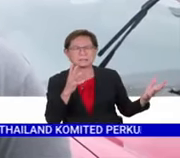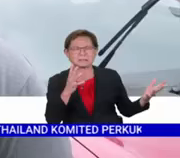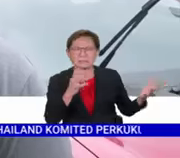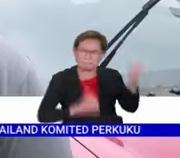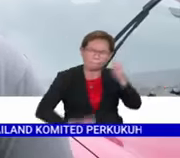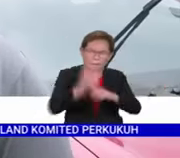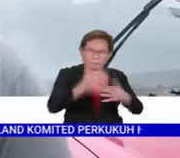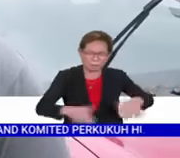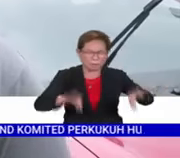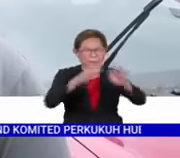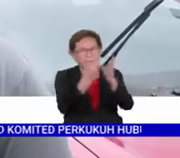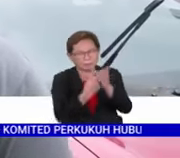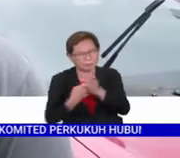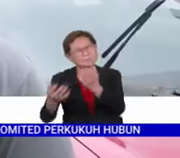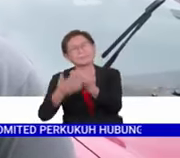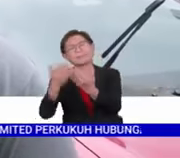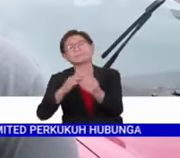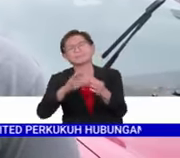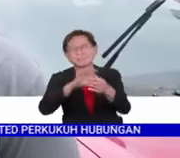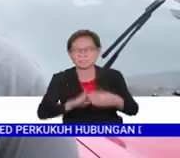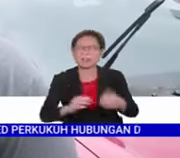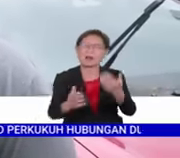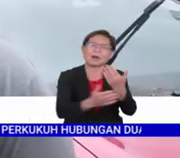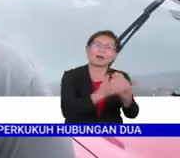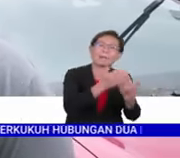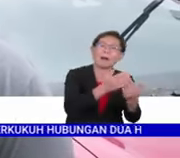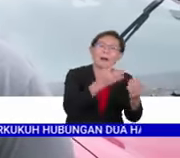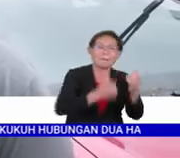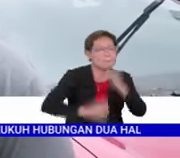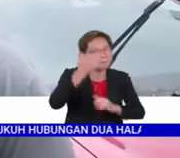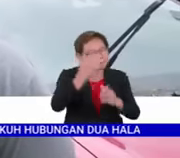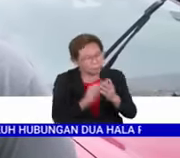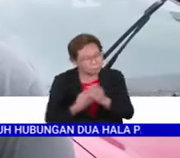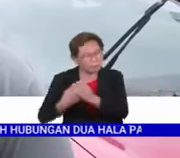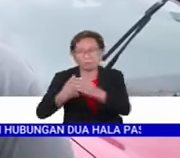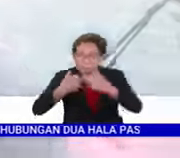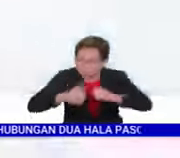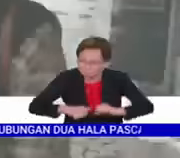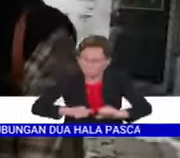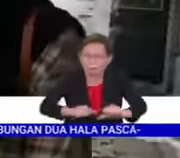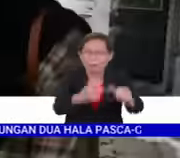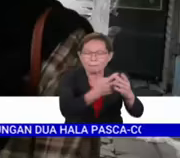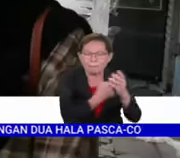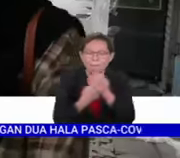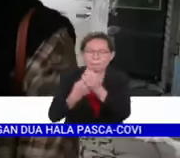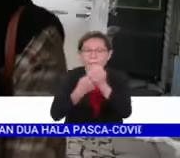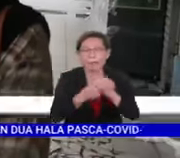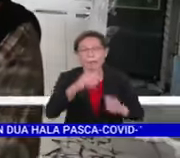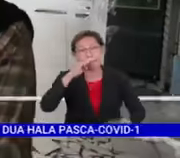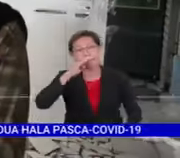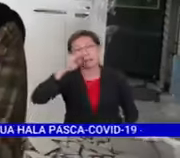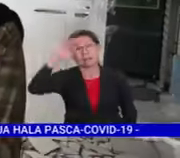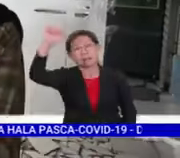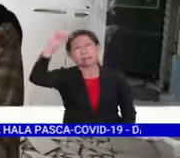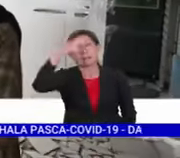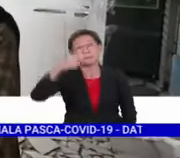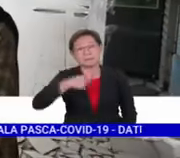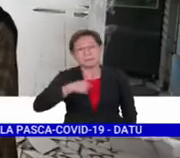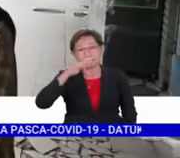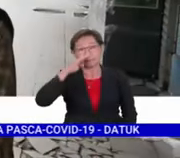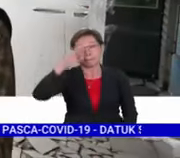paling penting perpaduan lah, senang cerita. Kita nak ajak dorang cara macam mana nak kekalkan perpaduan tu. Arti merdeka bagi diri saya ialah